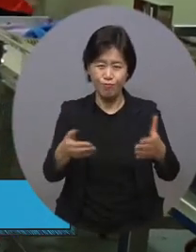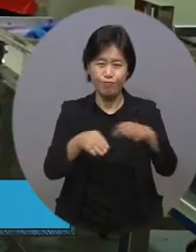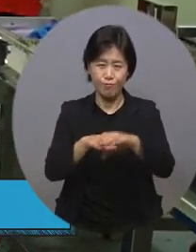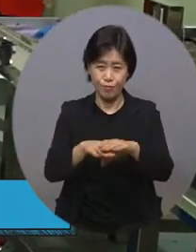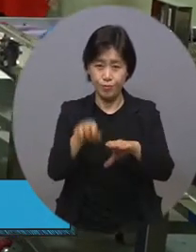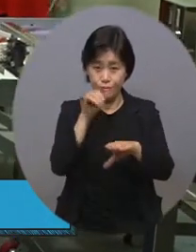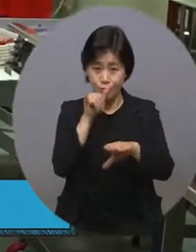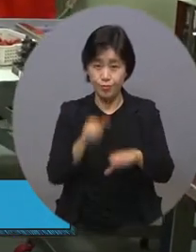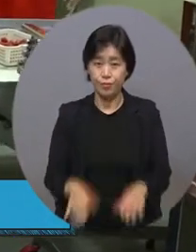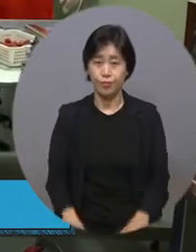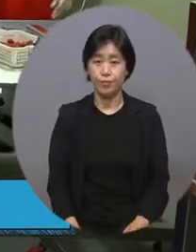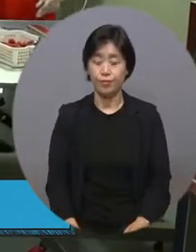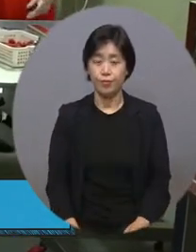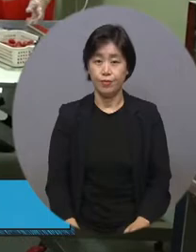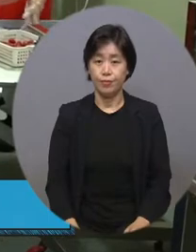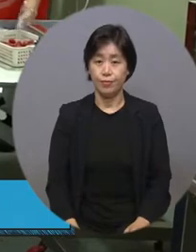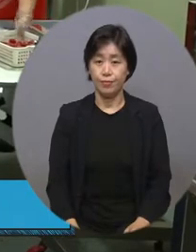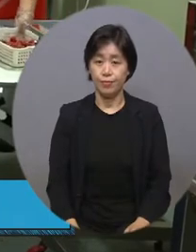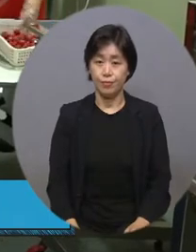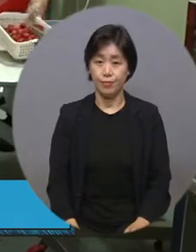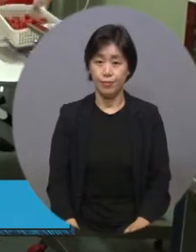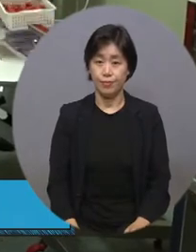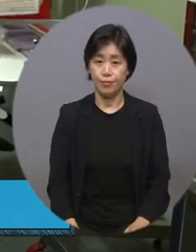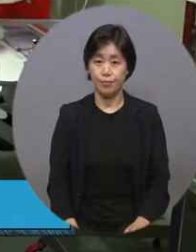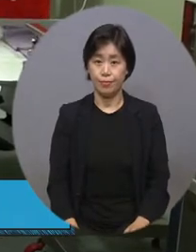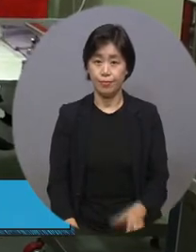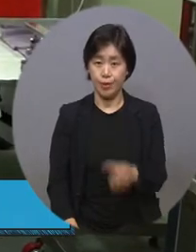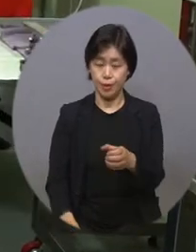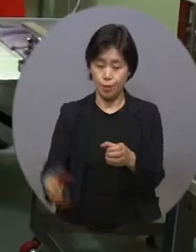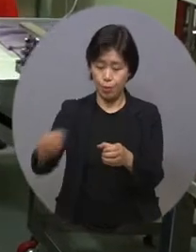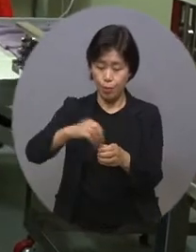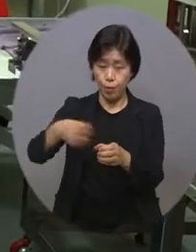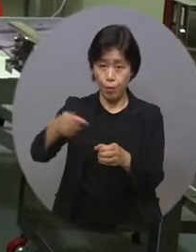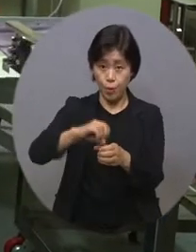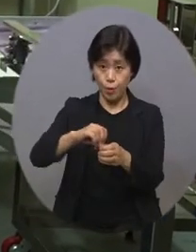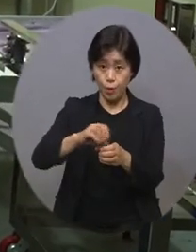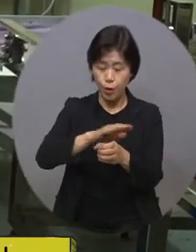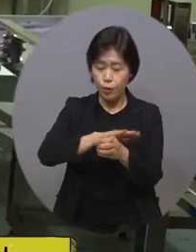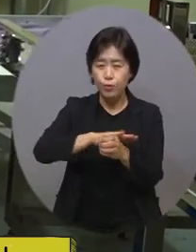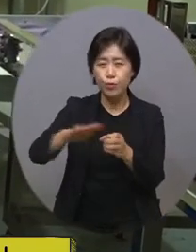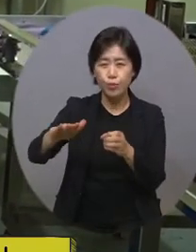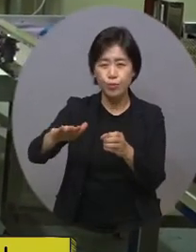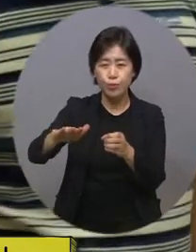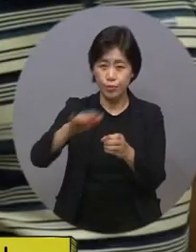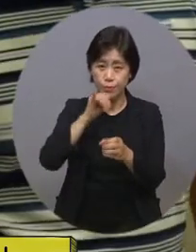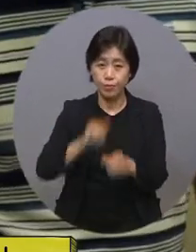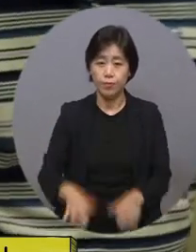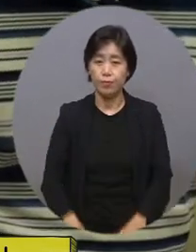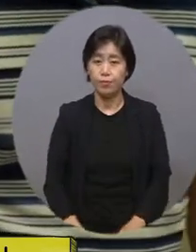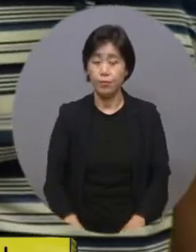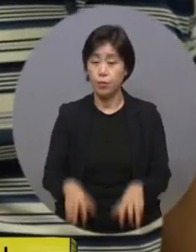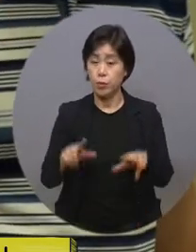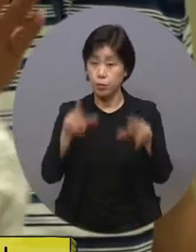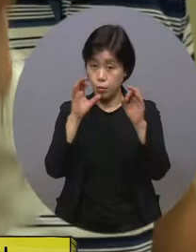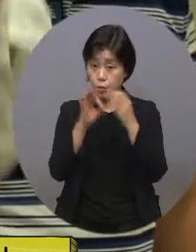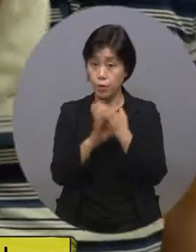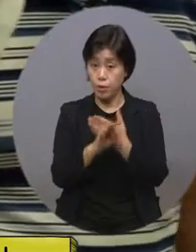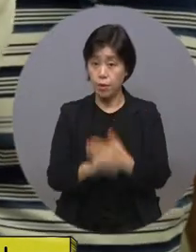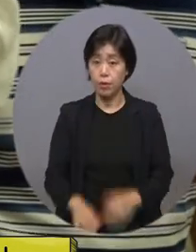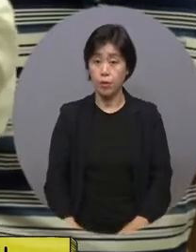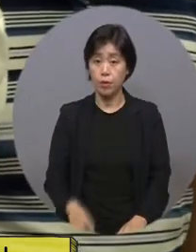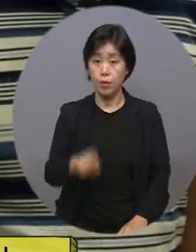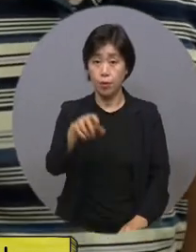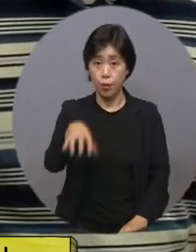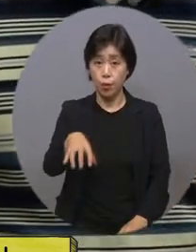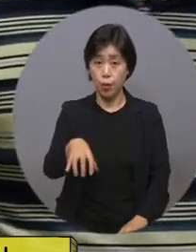컵의 윗면을 씰링 작업을 합니다. 근데 제가 지금 이렇게 네. 보면은